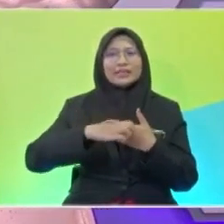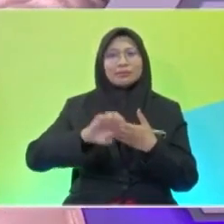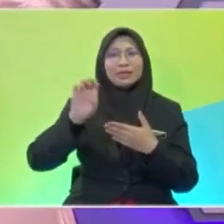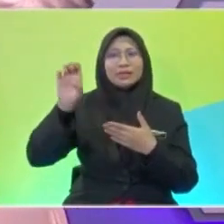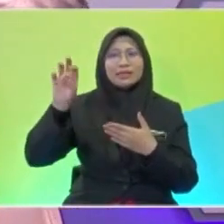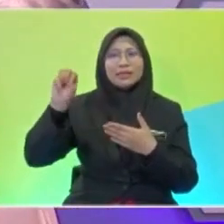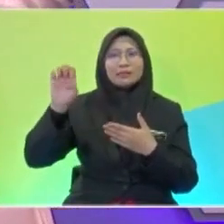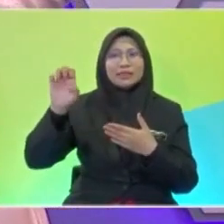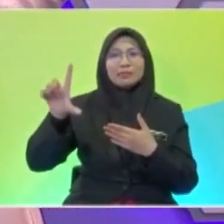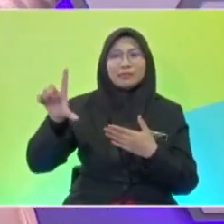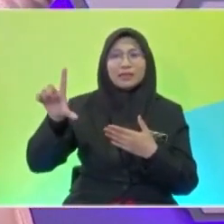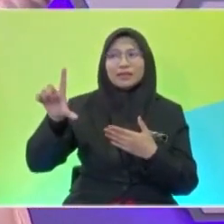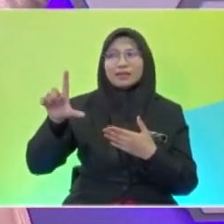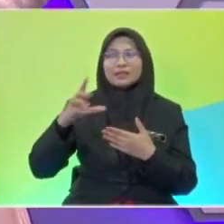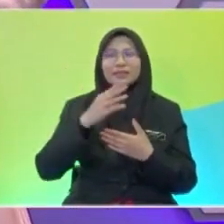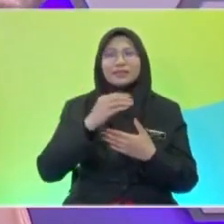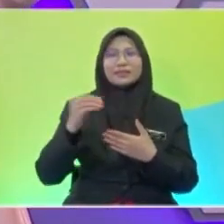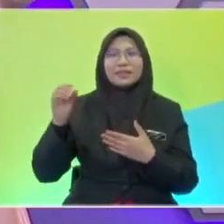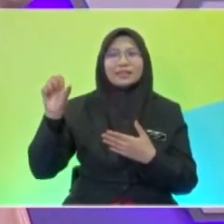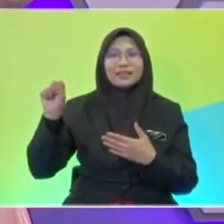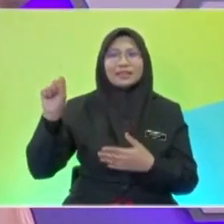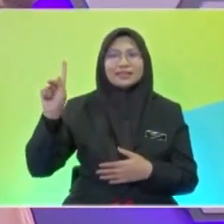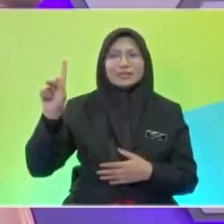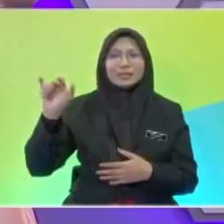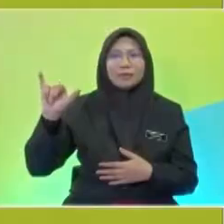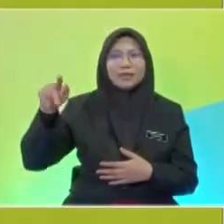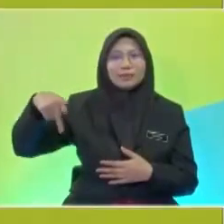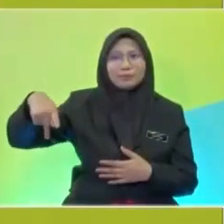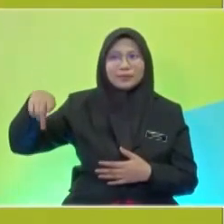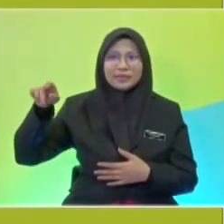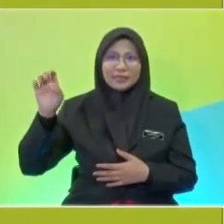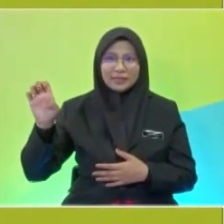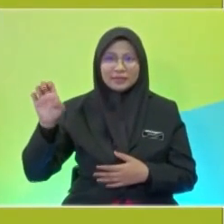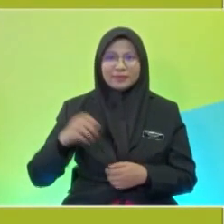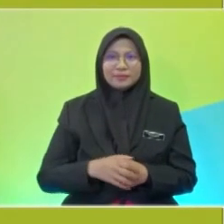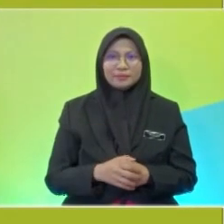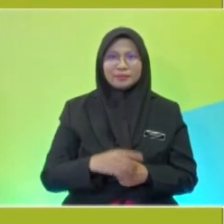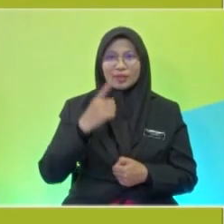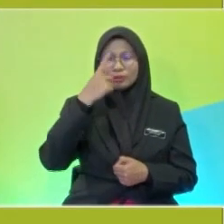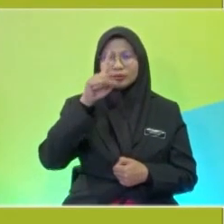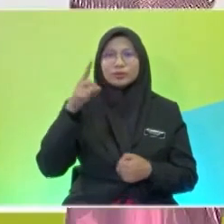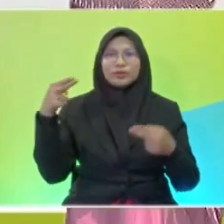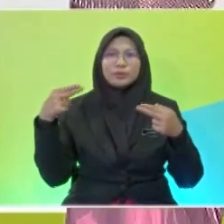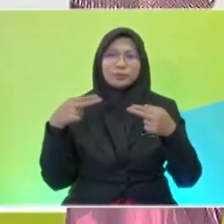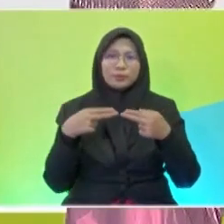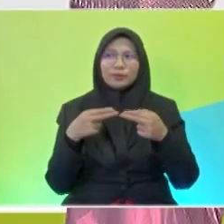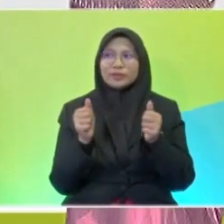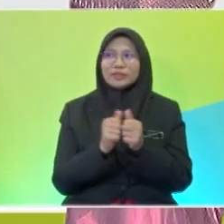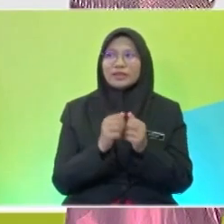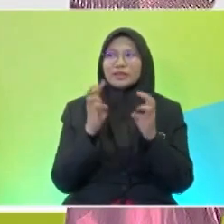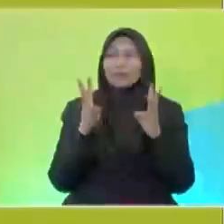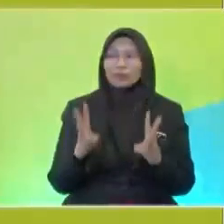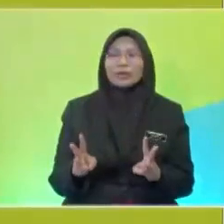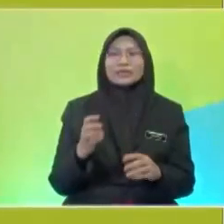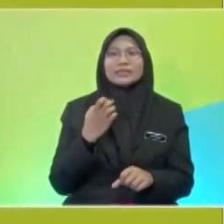Ini semua adalah berdasarkan pada pengalaman dan langkah kerja dan juga